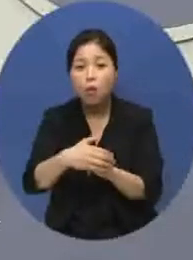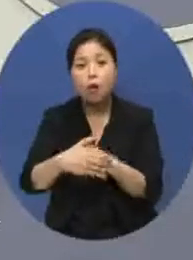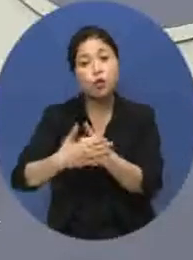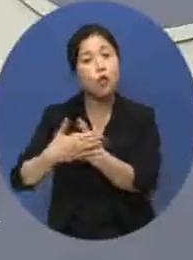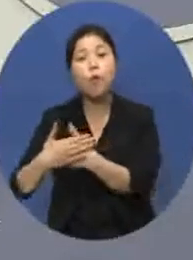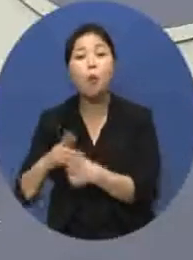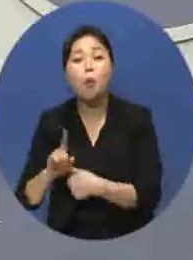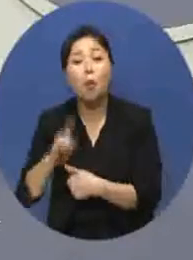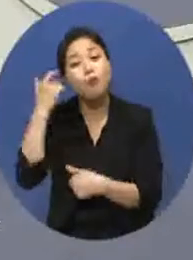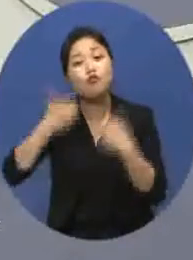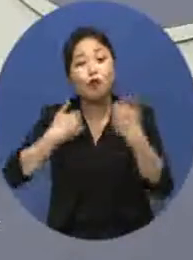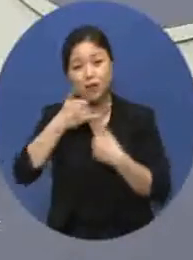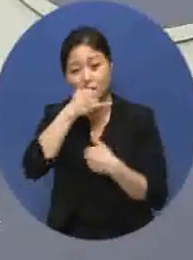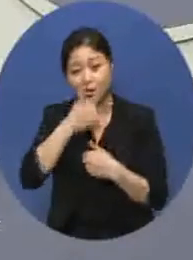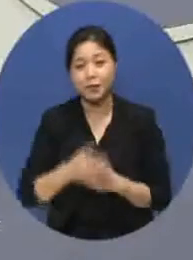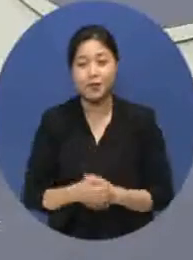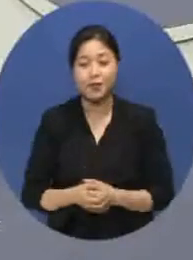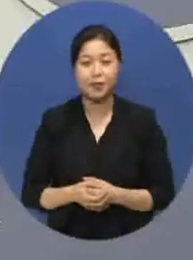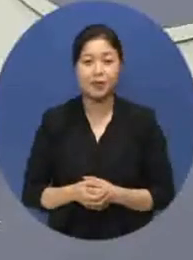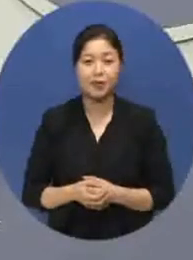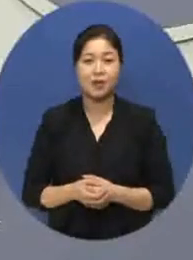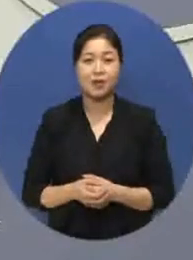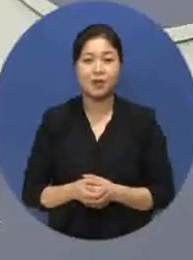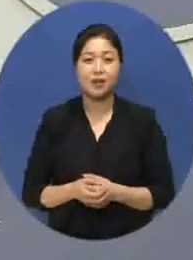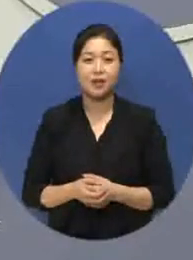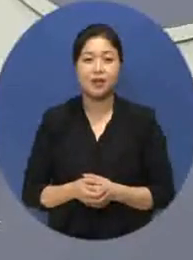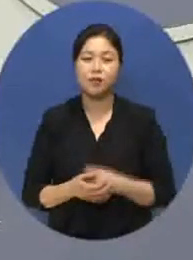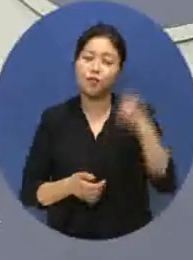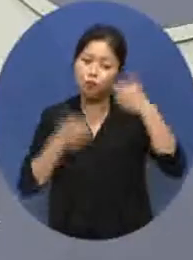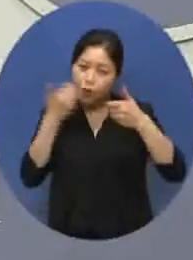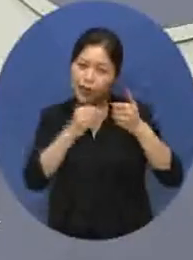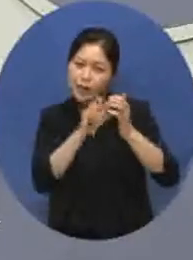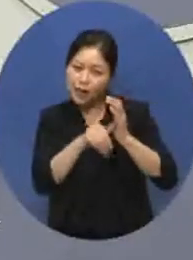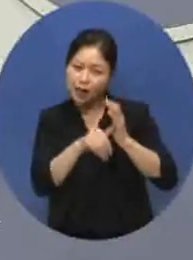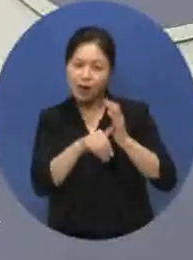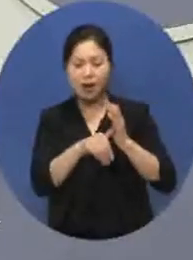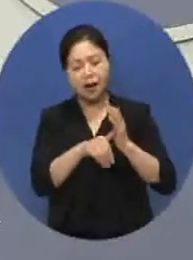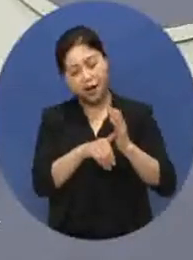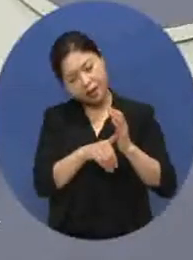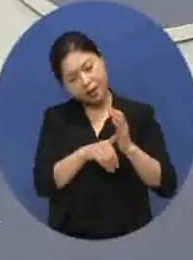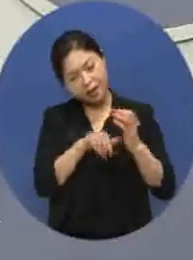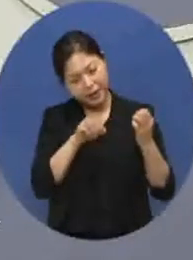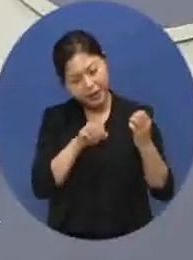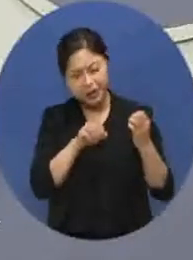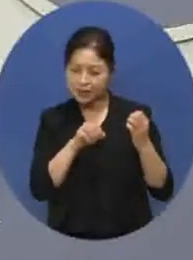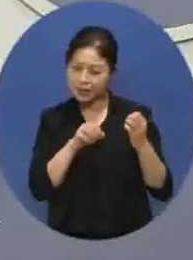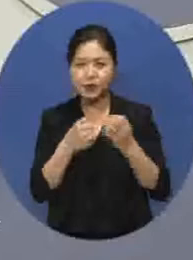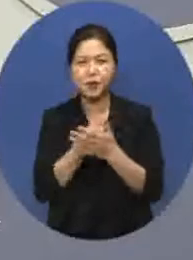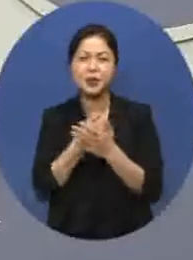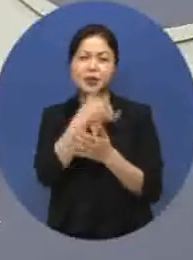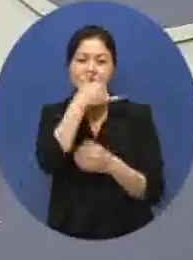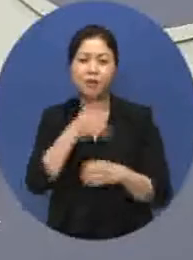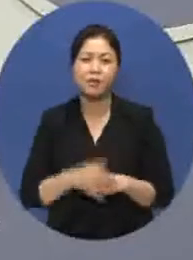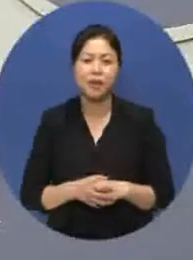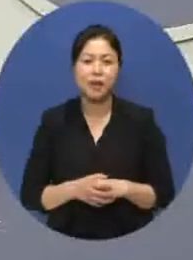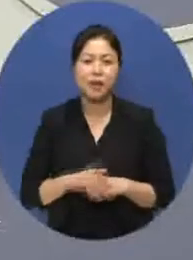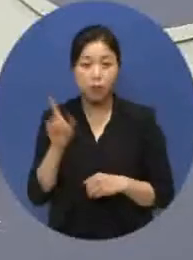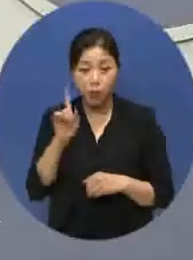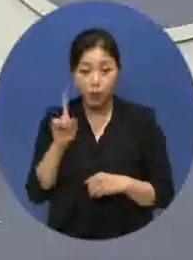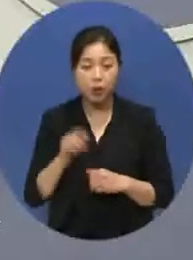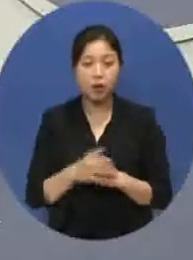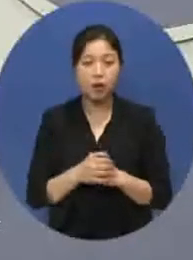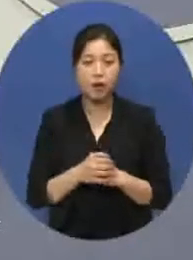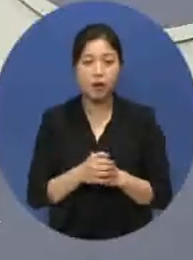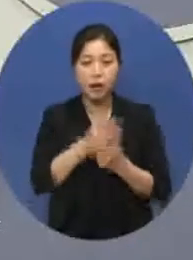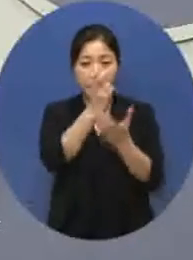하고 물어보는데 그런 측면에서 보면 아직은 좀 아쉬움이 좀 남을 거예요. 왜냐하면은 모든 이 법이라는